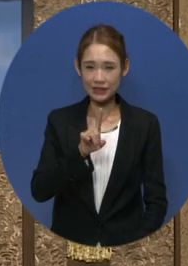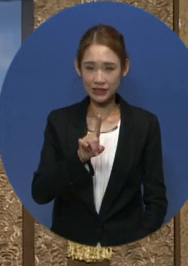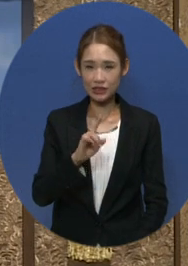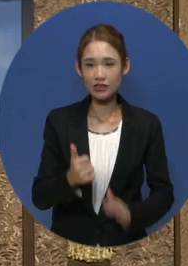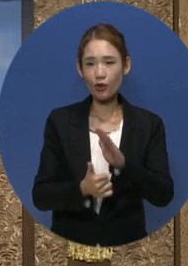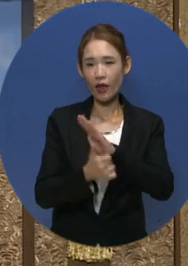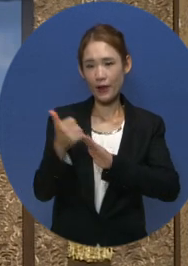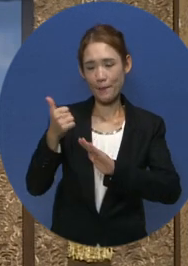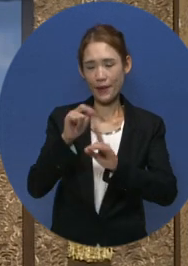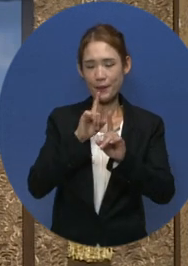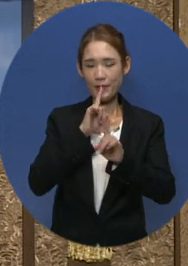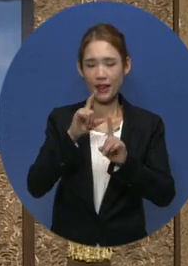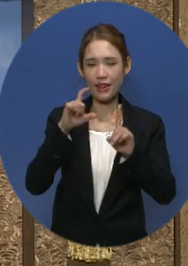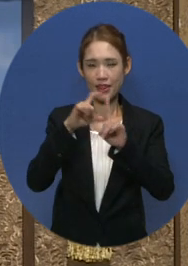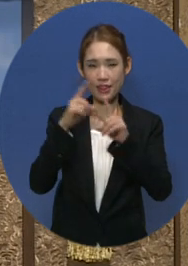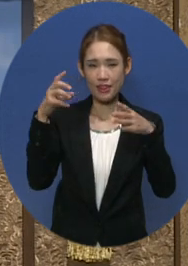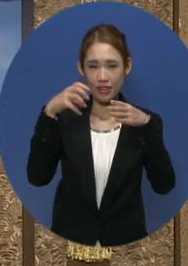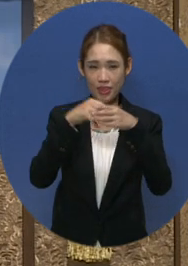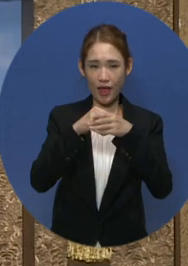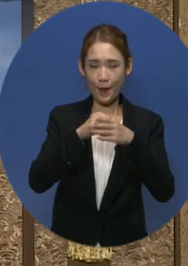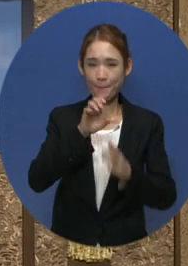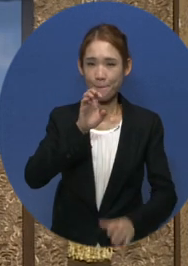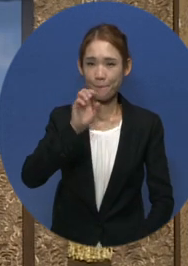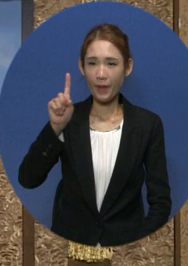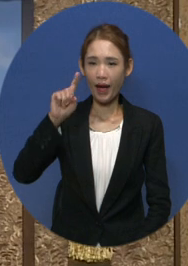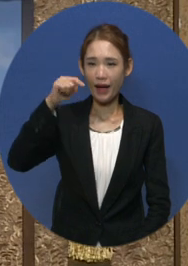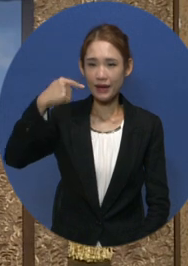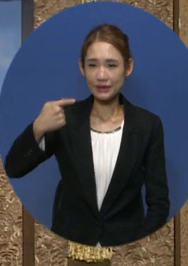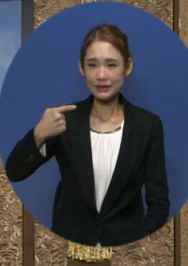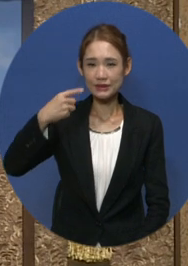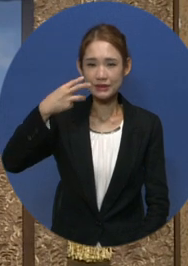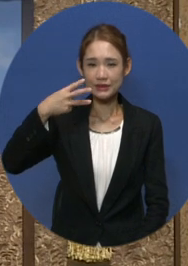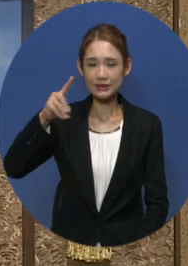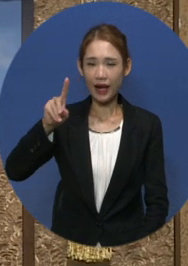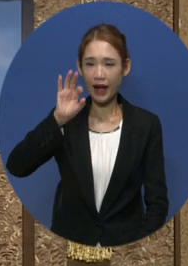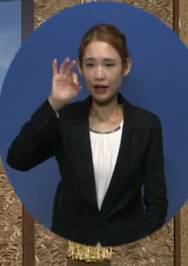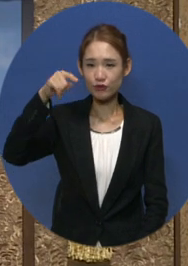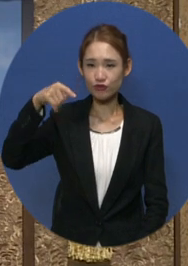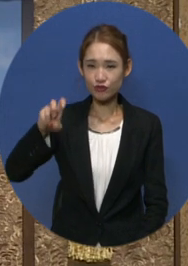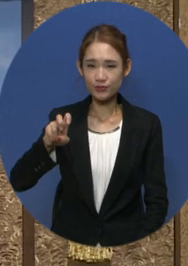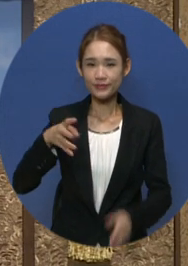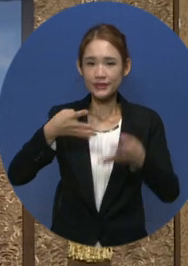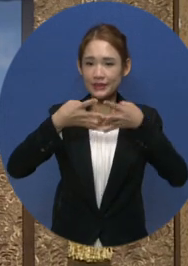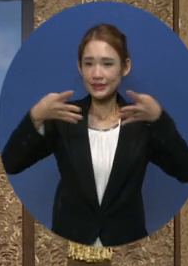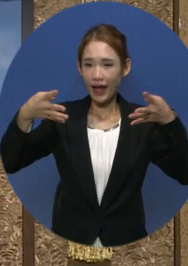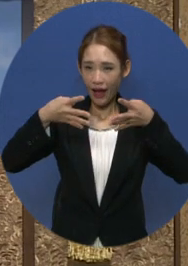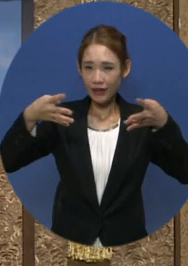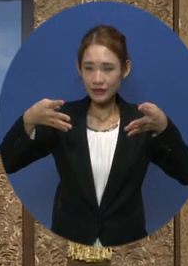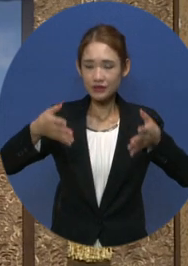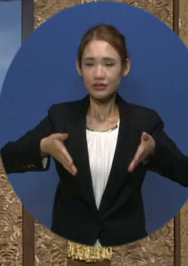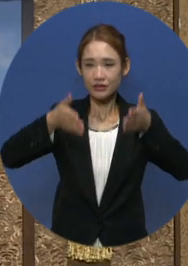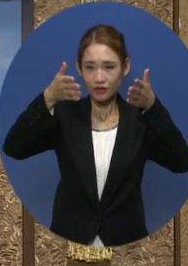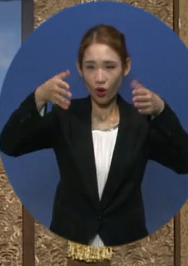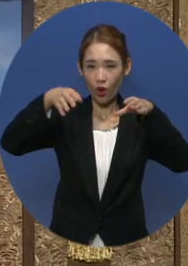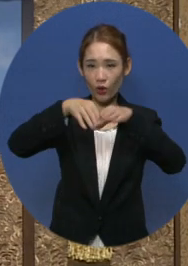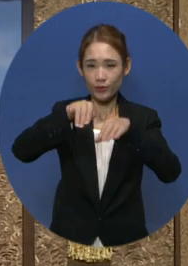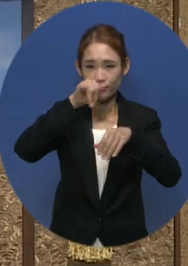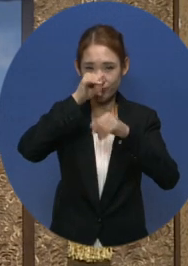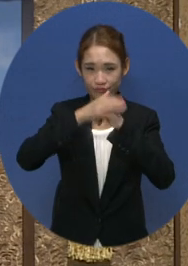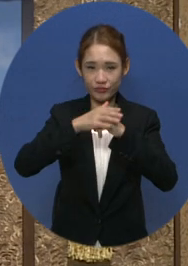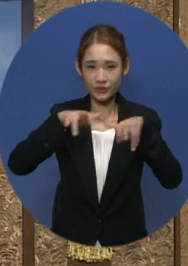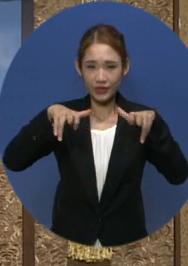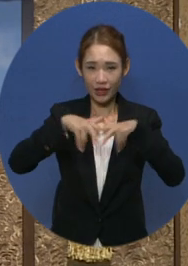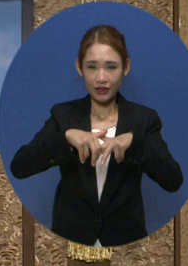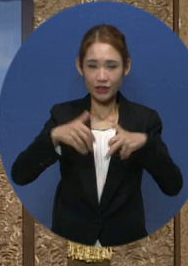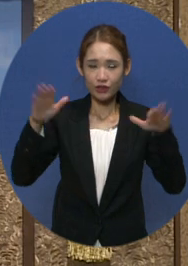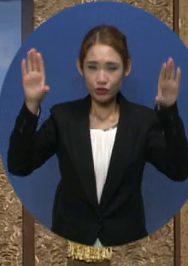희망이라고 하는 뜻인데요. 저희가 파그라움. 파그라움. 예, 그래서 한 4층짜리 건물을 지어가지고 네. 거기서 장애인 주간보호센터도 하고